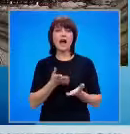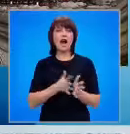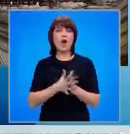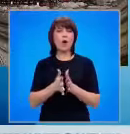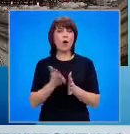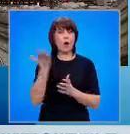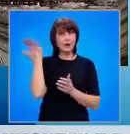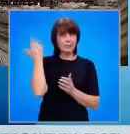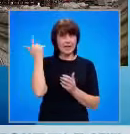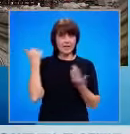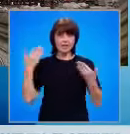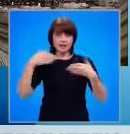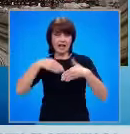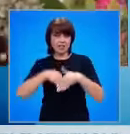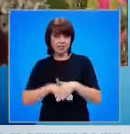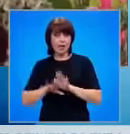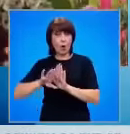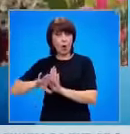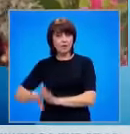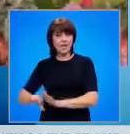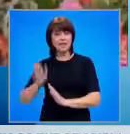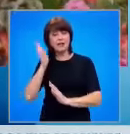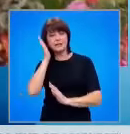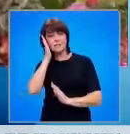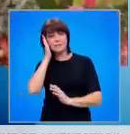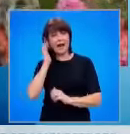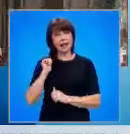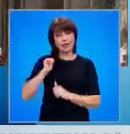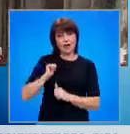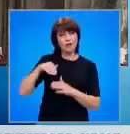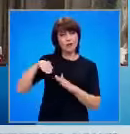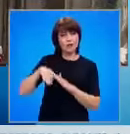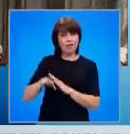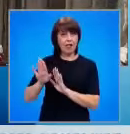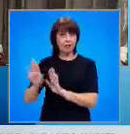вечер бяха застанали със своите спални чували или столове и очакваха събитието.